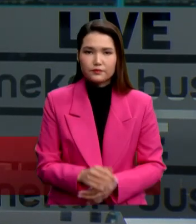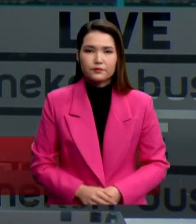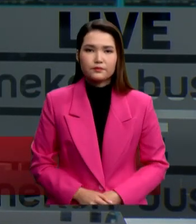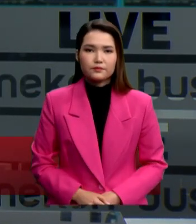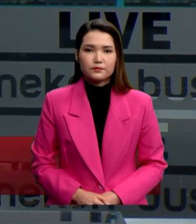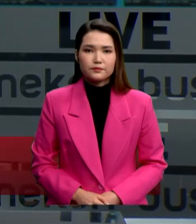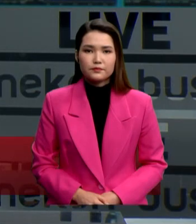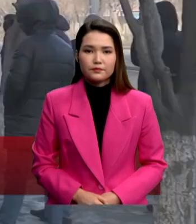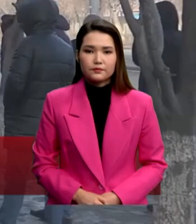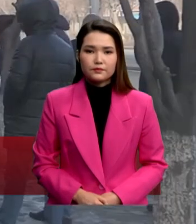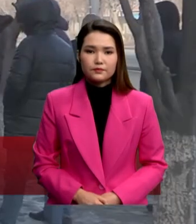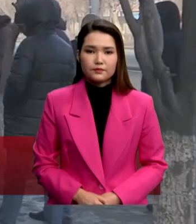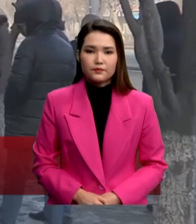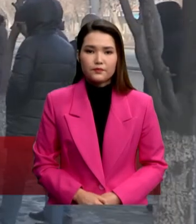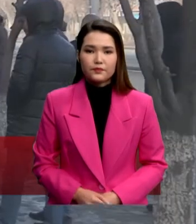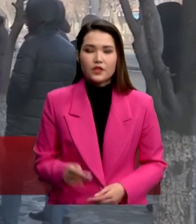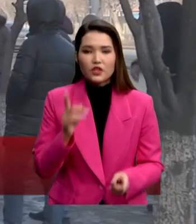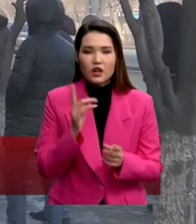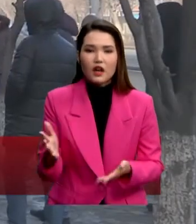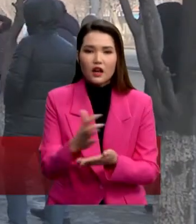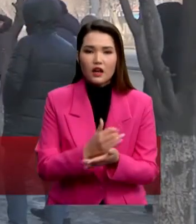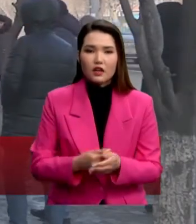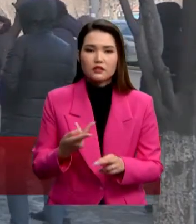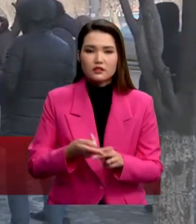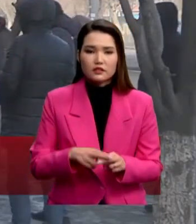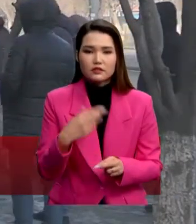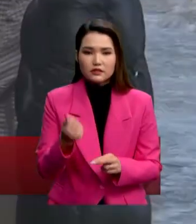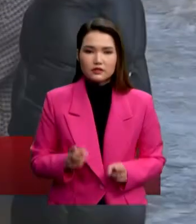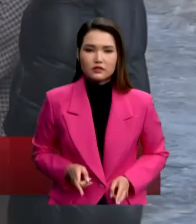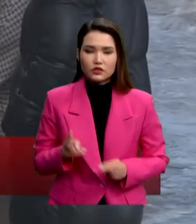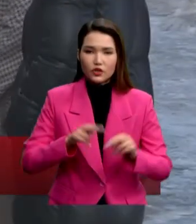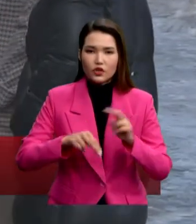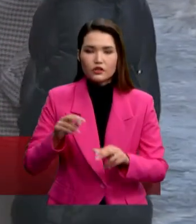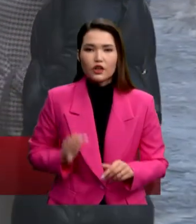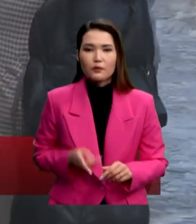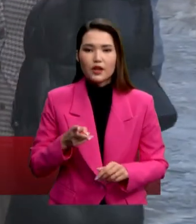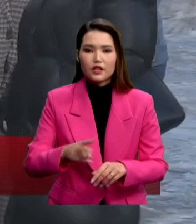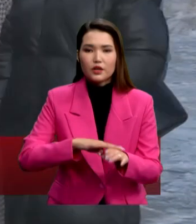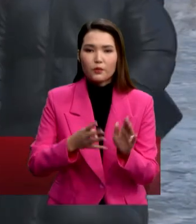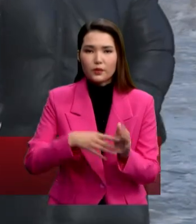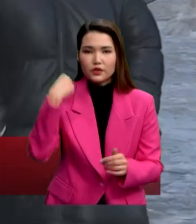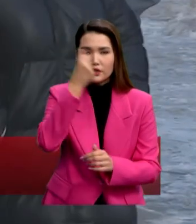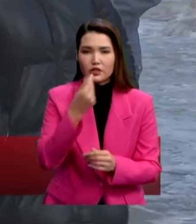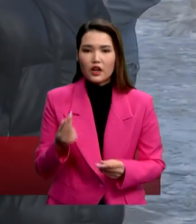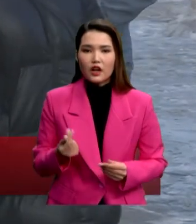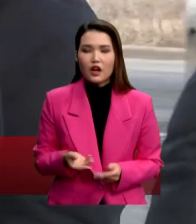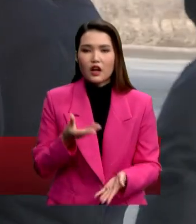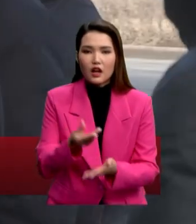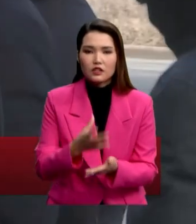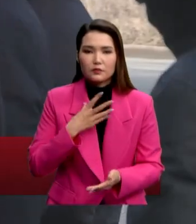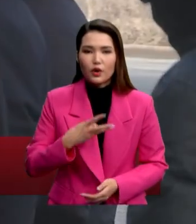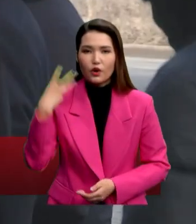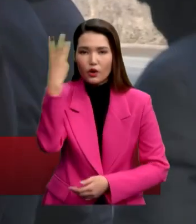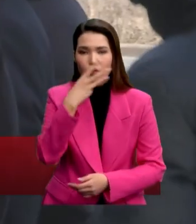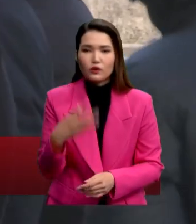келді. Жиналған бұл тұрғындар Сарайшық Девелопмент құрылыс компаниясына 2019 жылы қаржы салған алды, 3 жыл бұрын қоныс